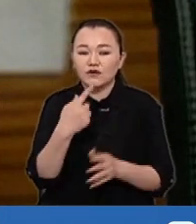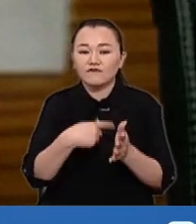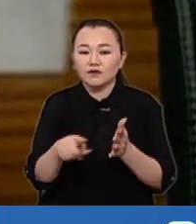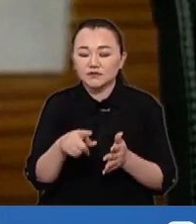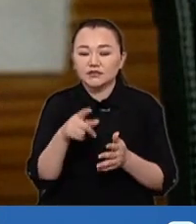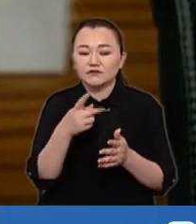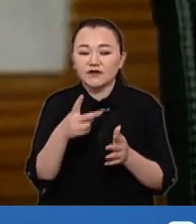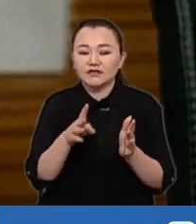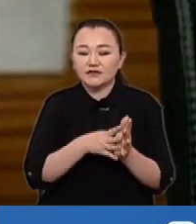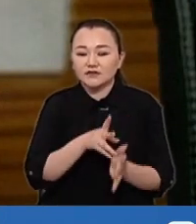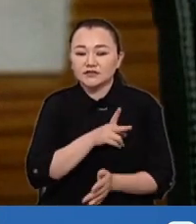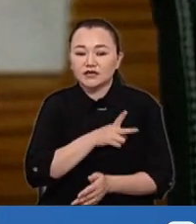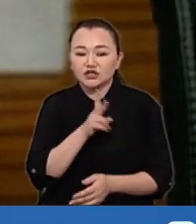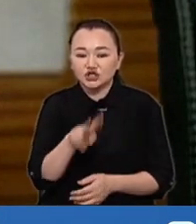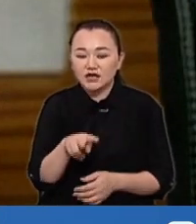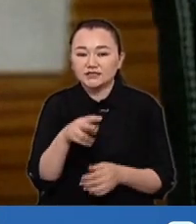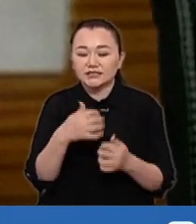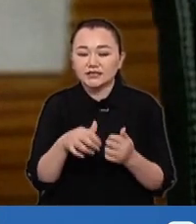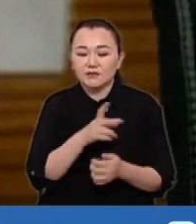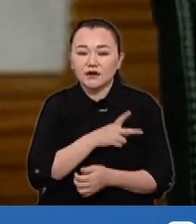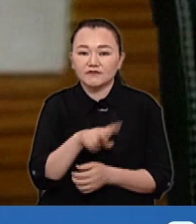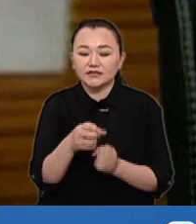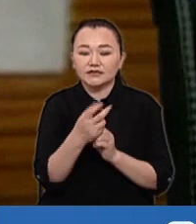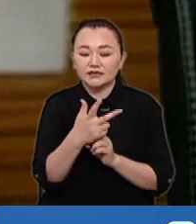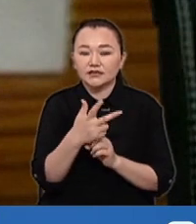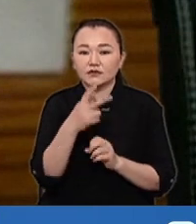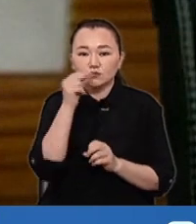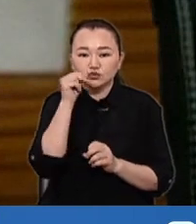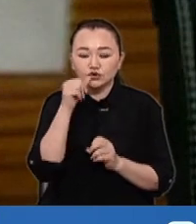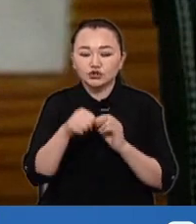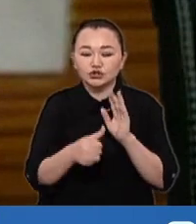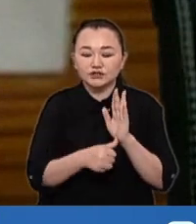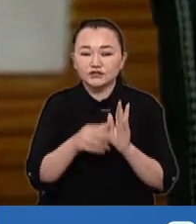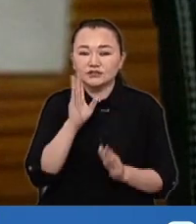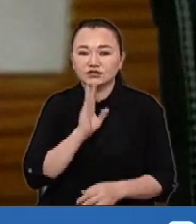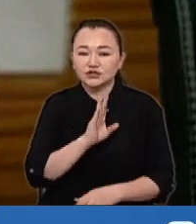выписаны, 29 скончались. Среди погибших 13 мужчин и 16 женщин.